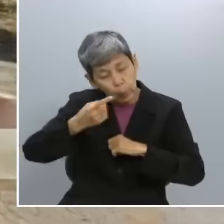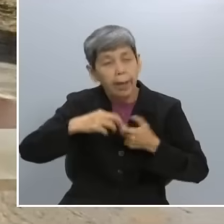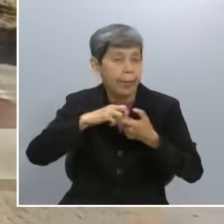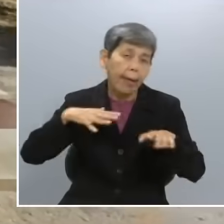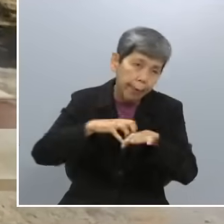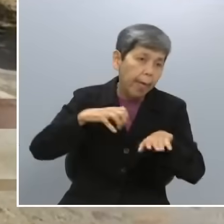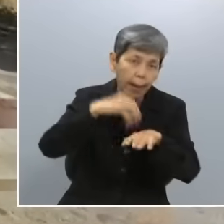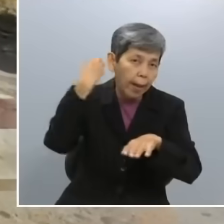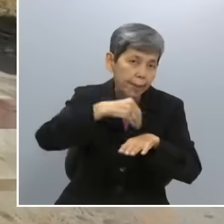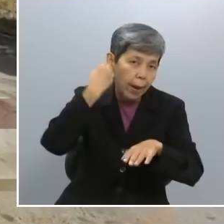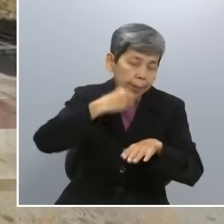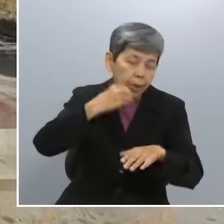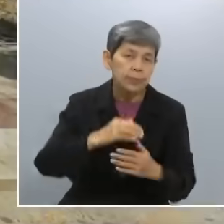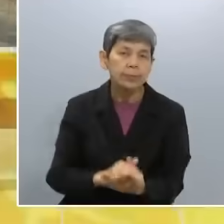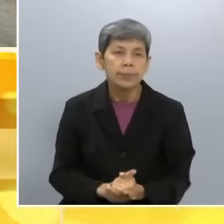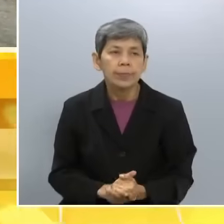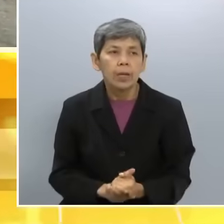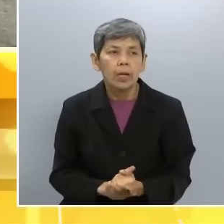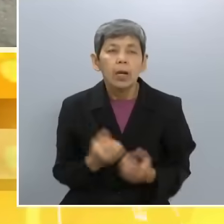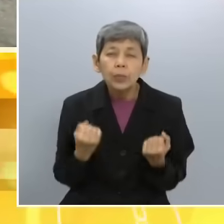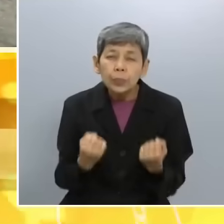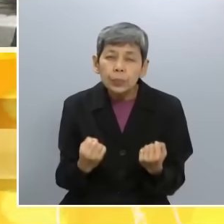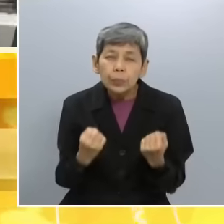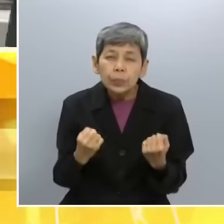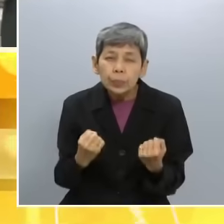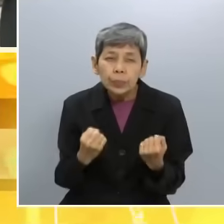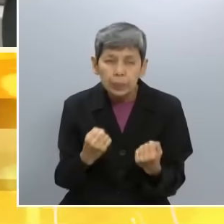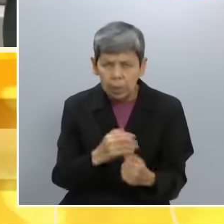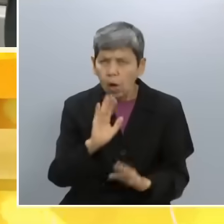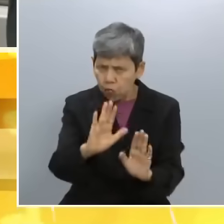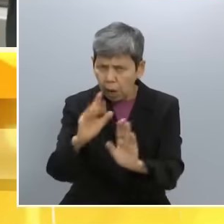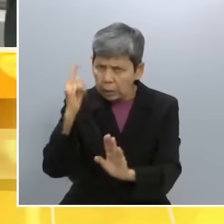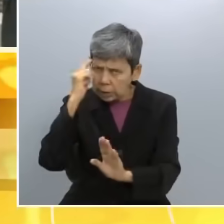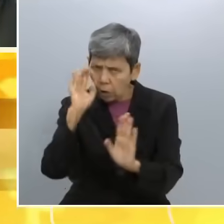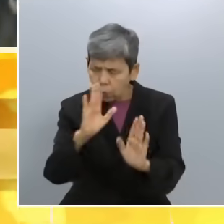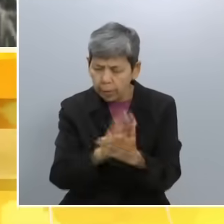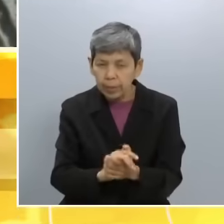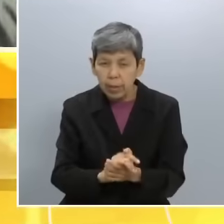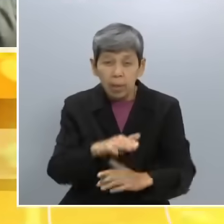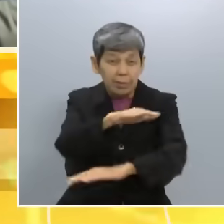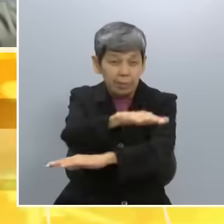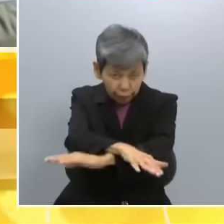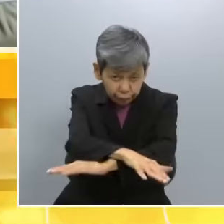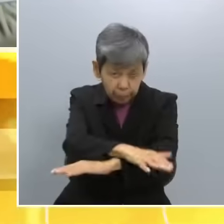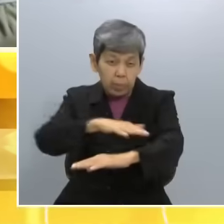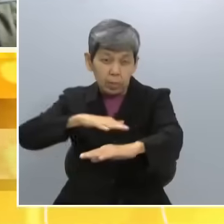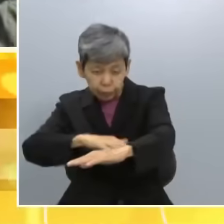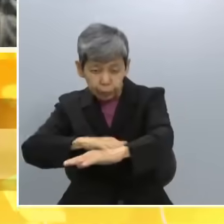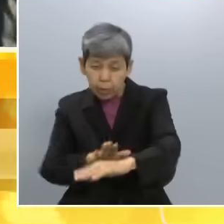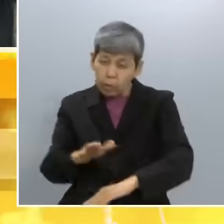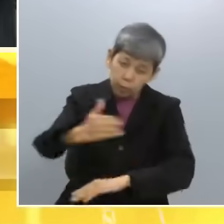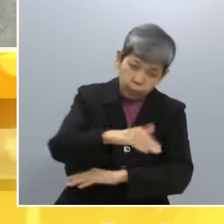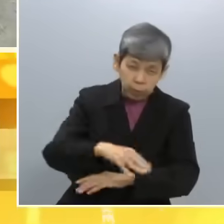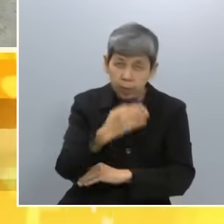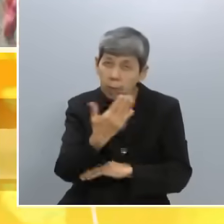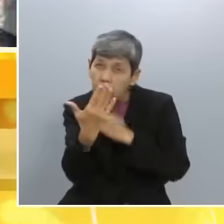เอ่อท่านผู้ชมขับเพลินๆจำเอาไว้เถอะถึงทางแยกทางเลี้ยวต่างๆเให้สังเกตป้าย